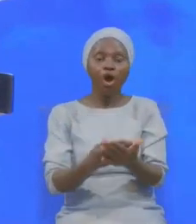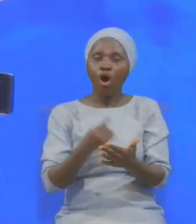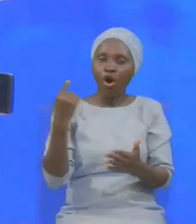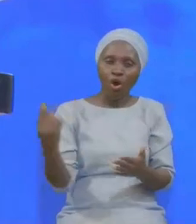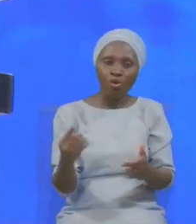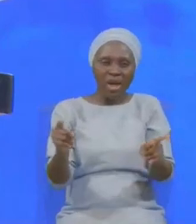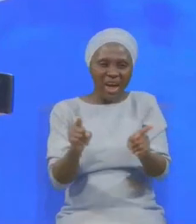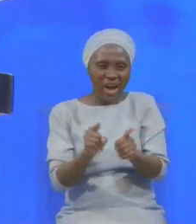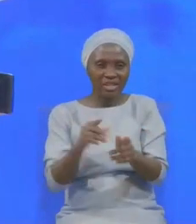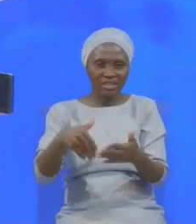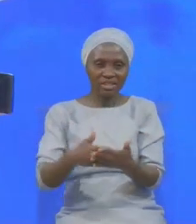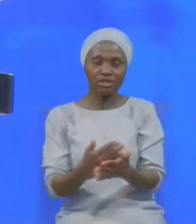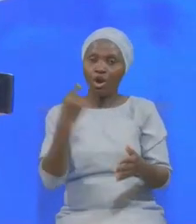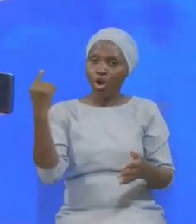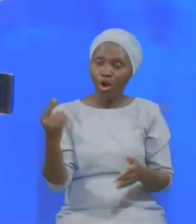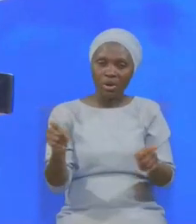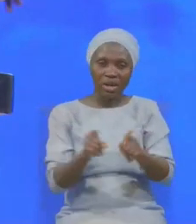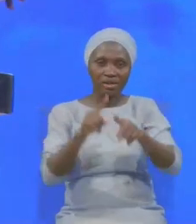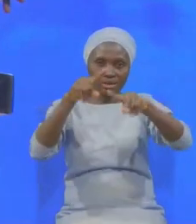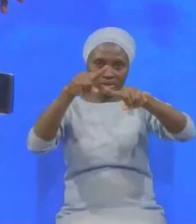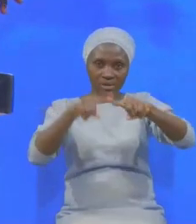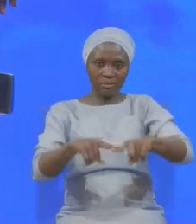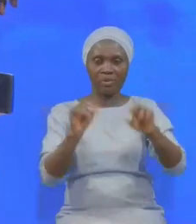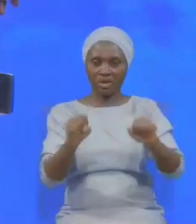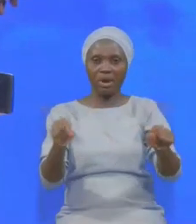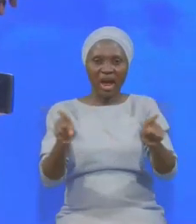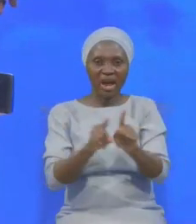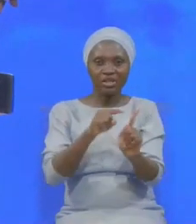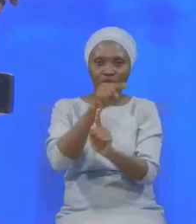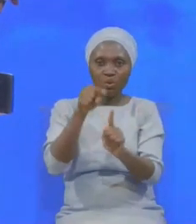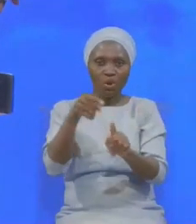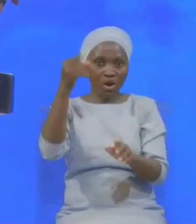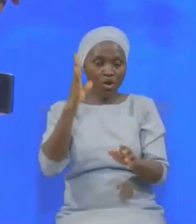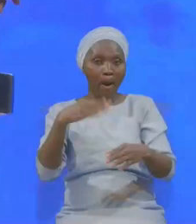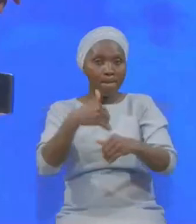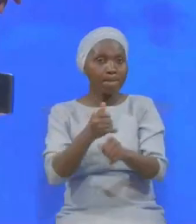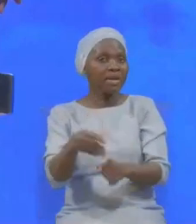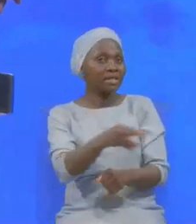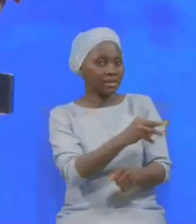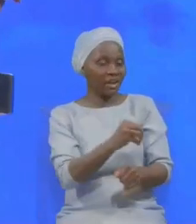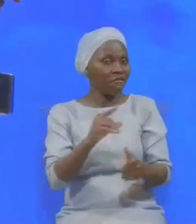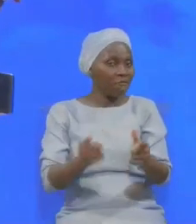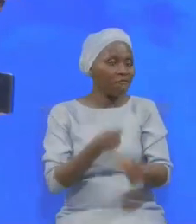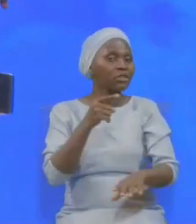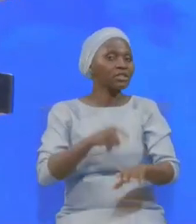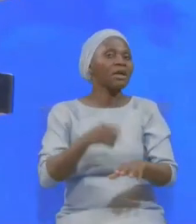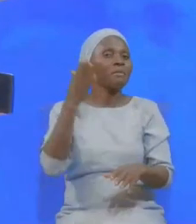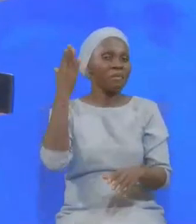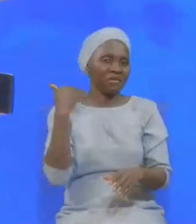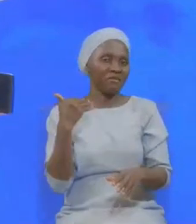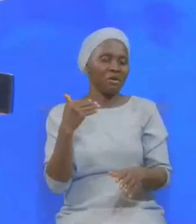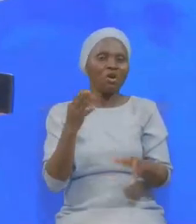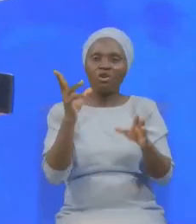fixes, nouvelles, fraîches, fiables, dépendables, comme la première fois que Dieu les a déclarées. Il n'y a